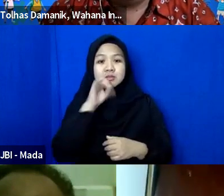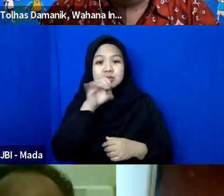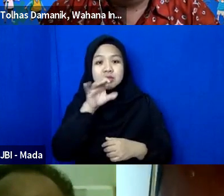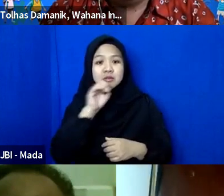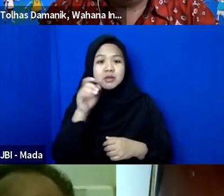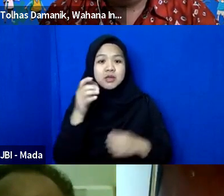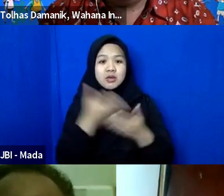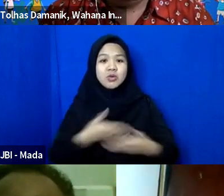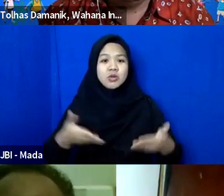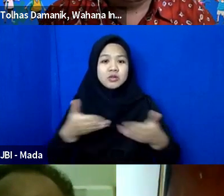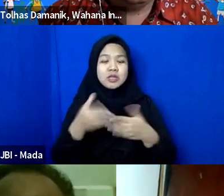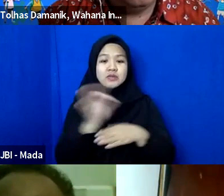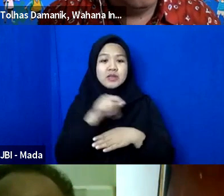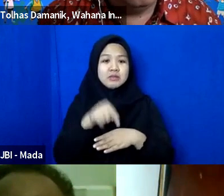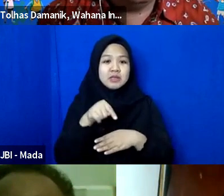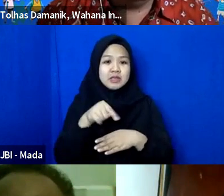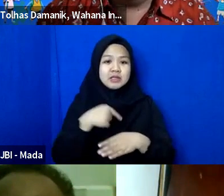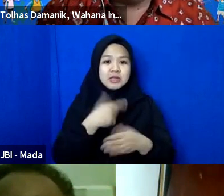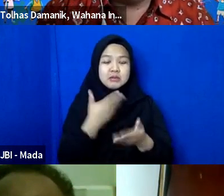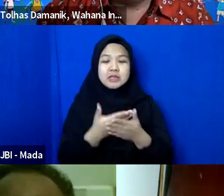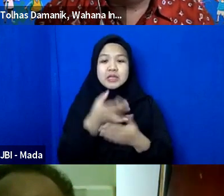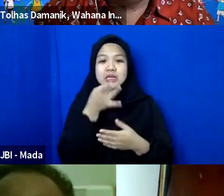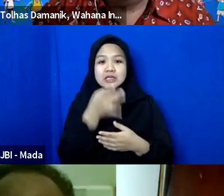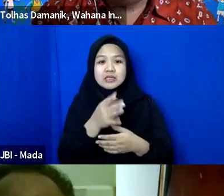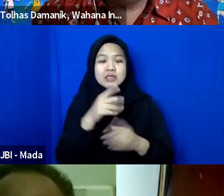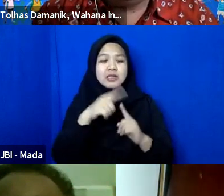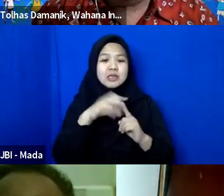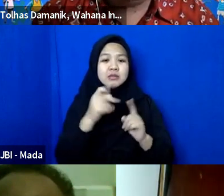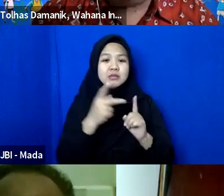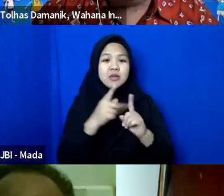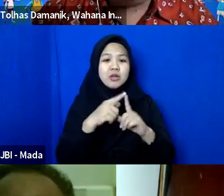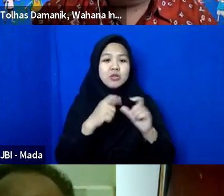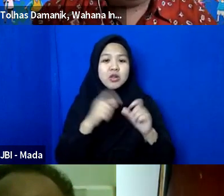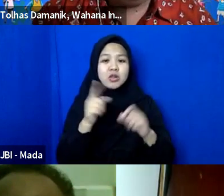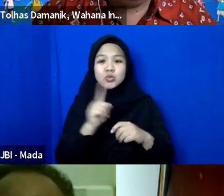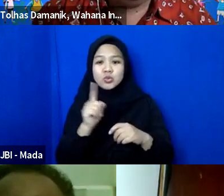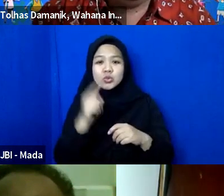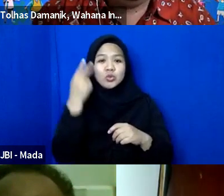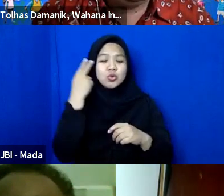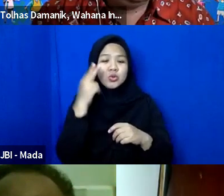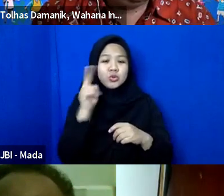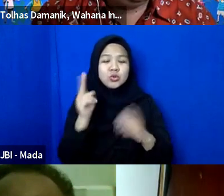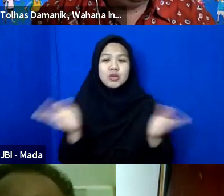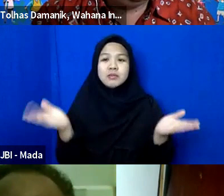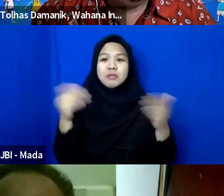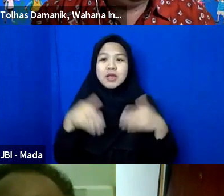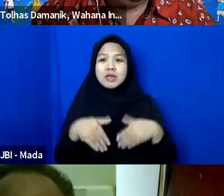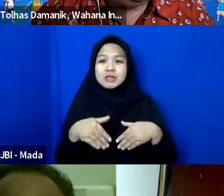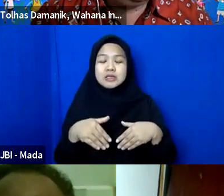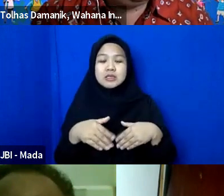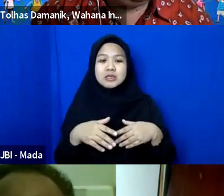konteks film ini oleh Mbak Uncu saya minta izin ke bangkohar dulu itu untuk kembali